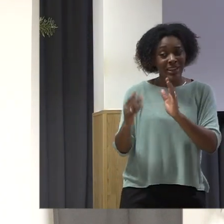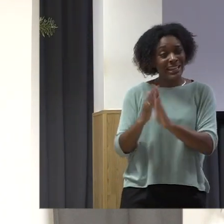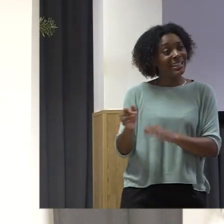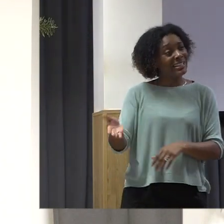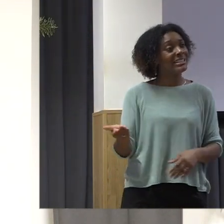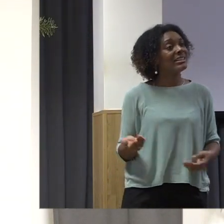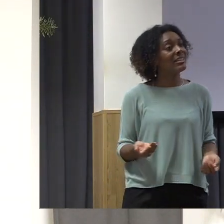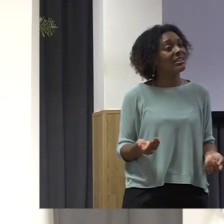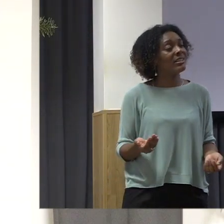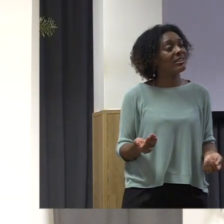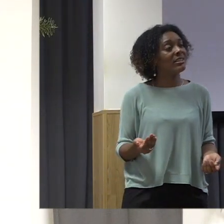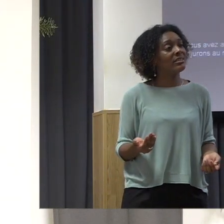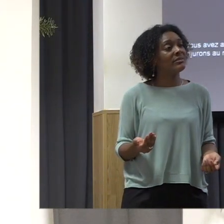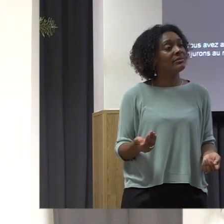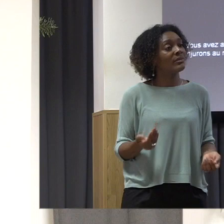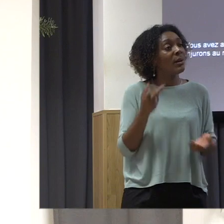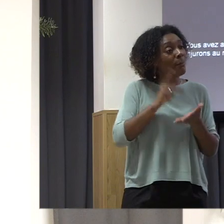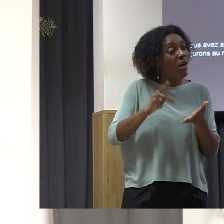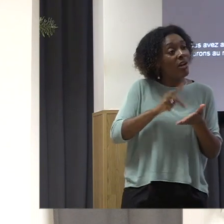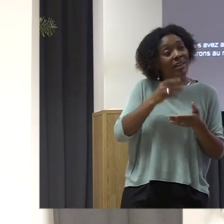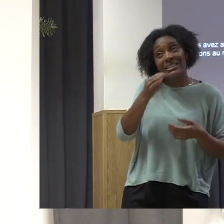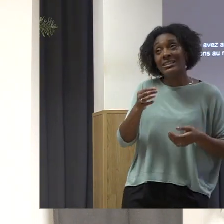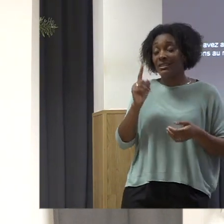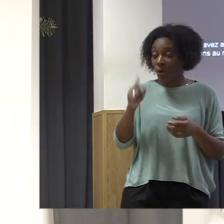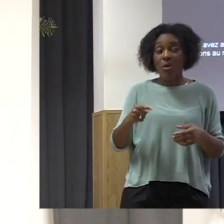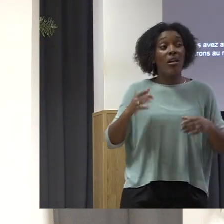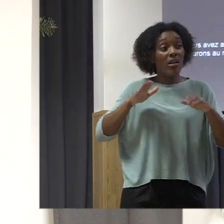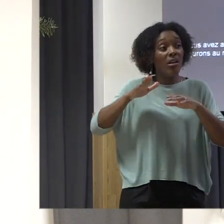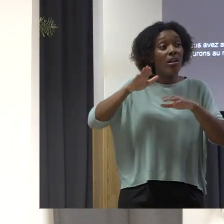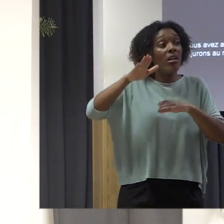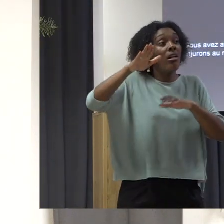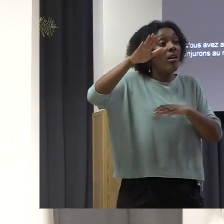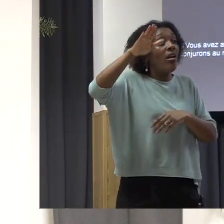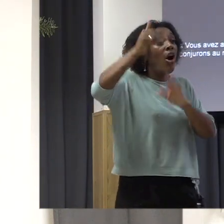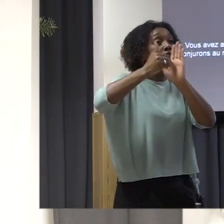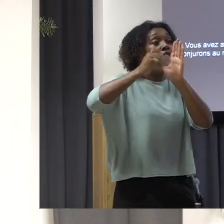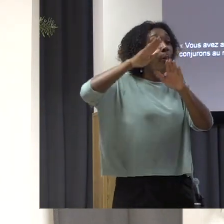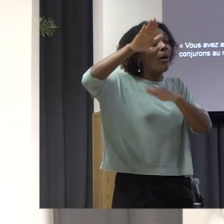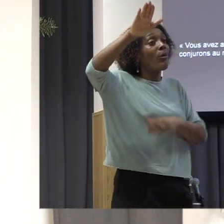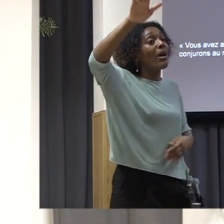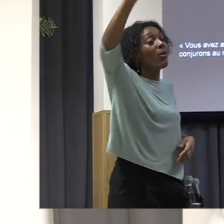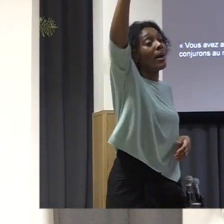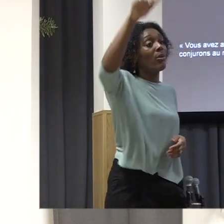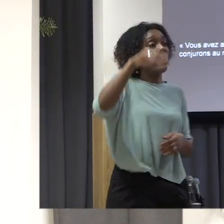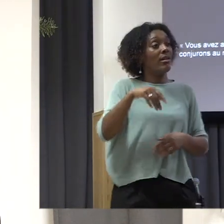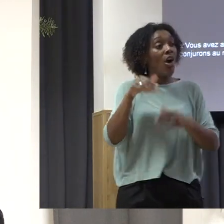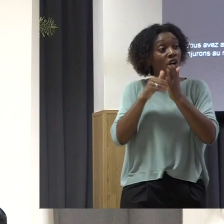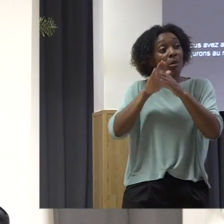Il les exhorte toujours à aller plus loin. Vous avez appris comment vous devez vous